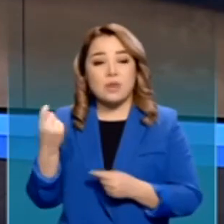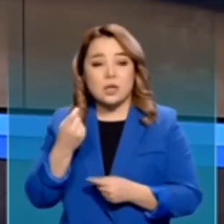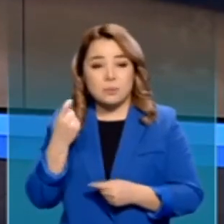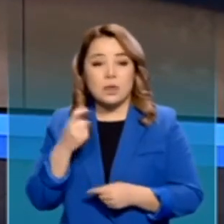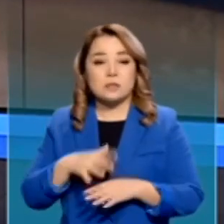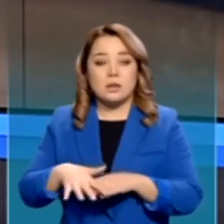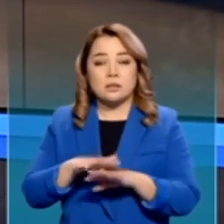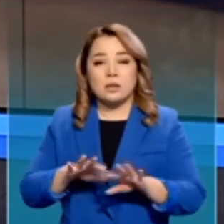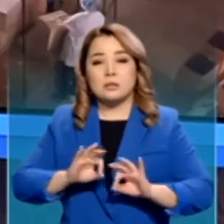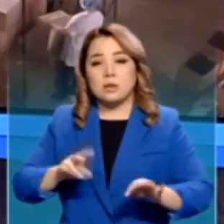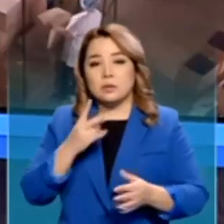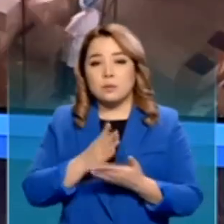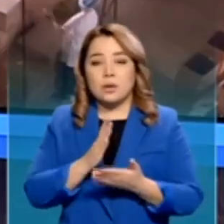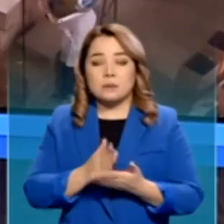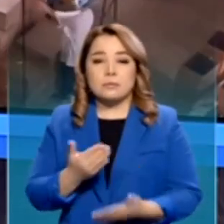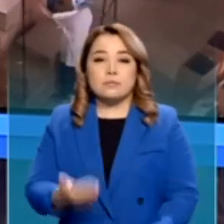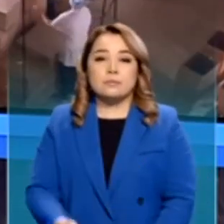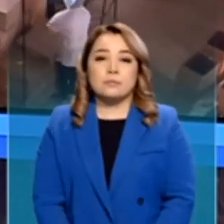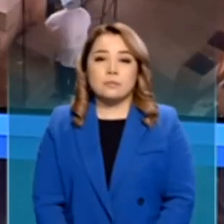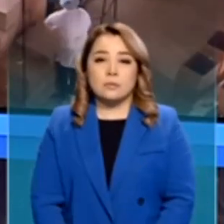өңірдегі тілшіміз болып қайтты.